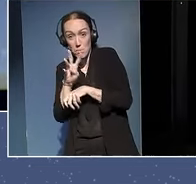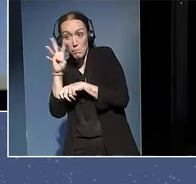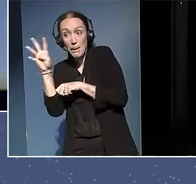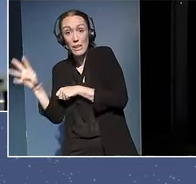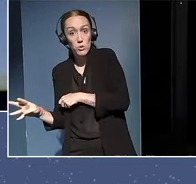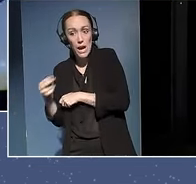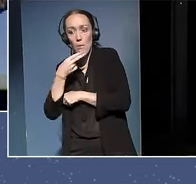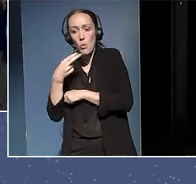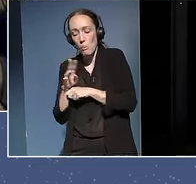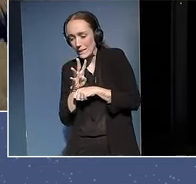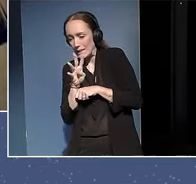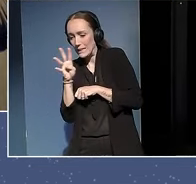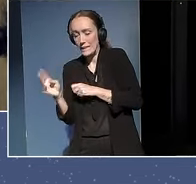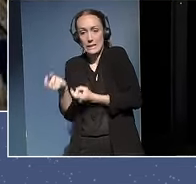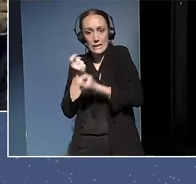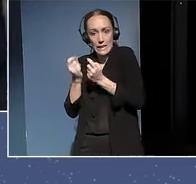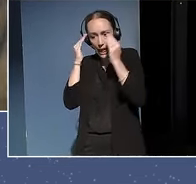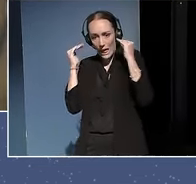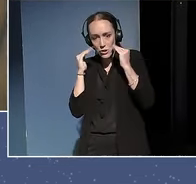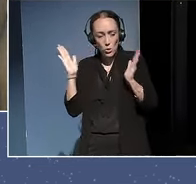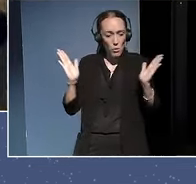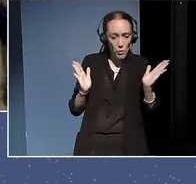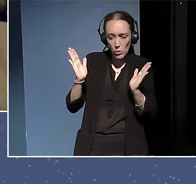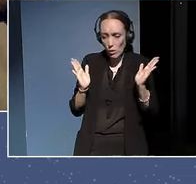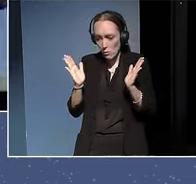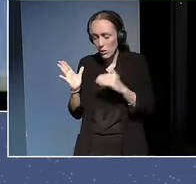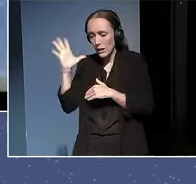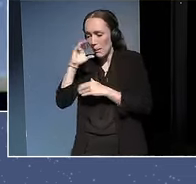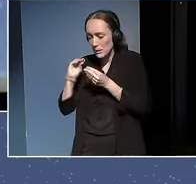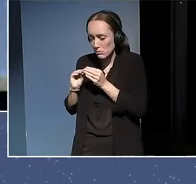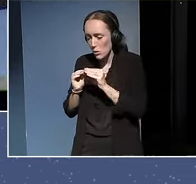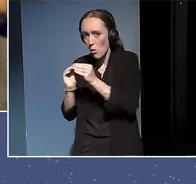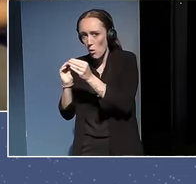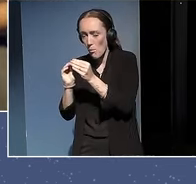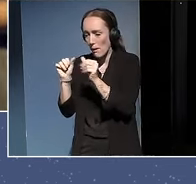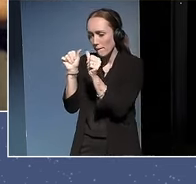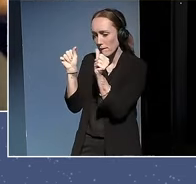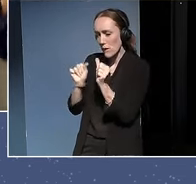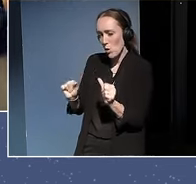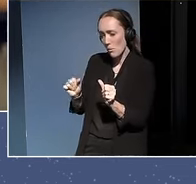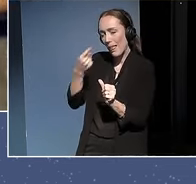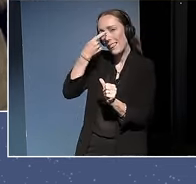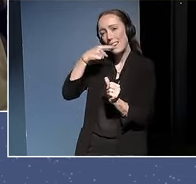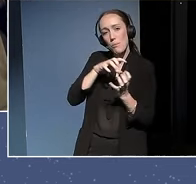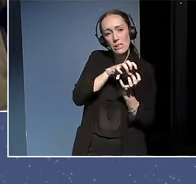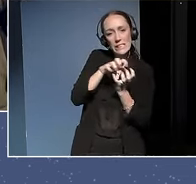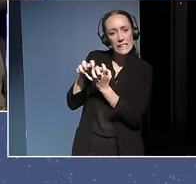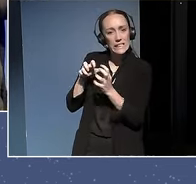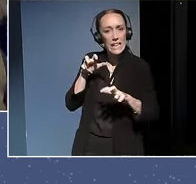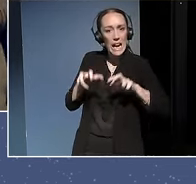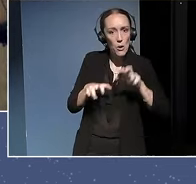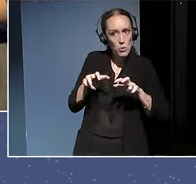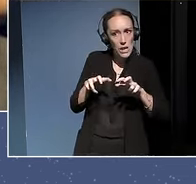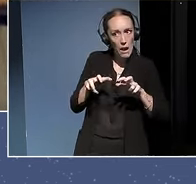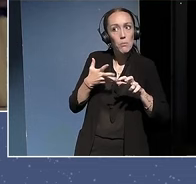le spine proveniente dall'Egitto prende questa strana forma quindi una sorta di tirannosauro con una vela